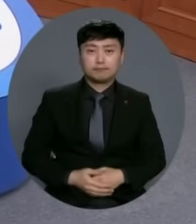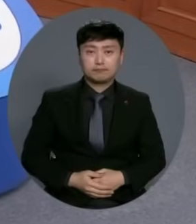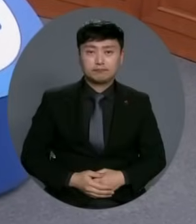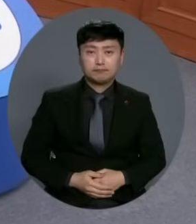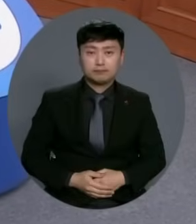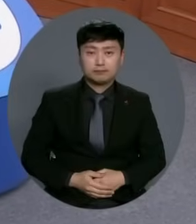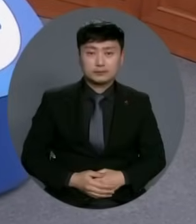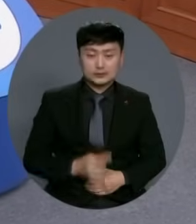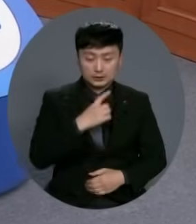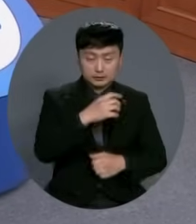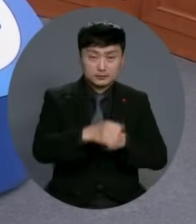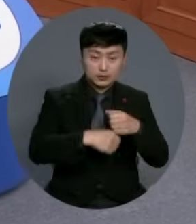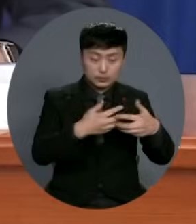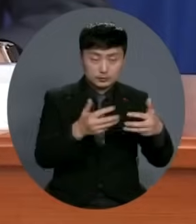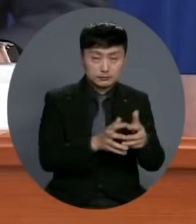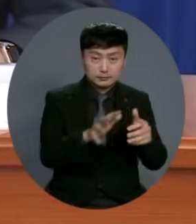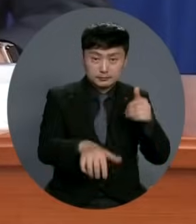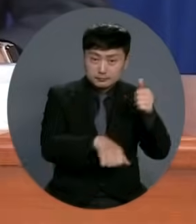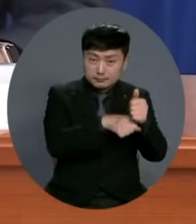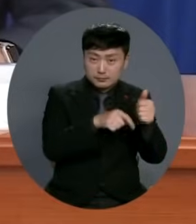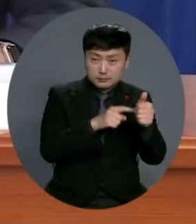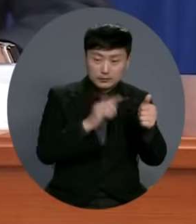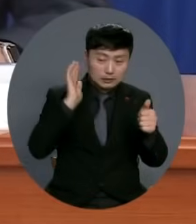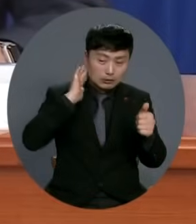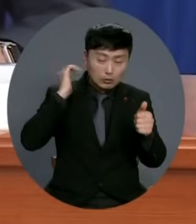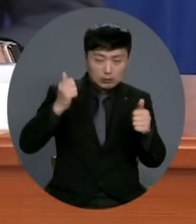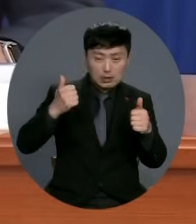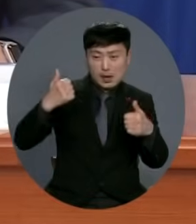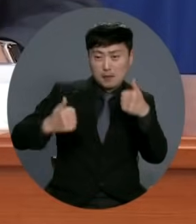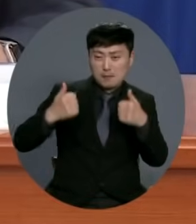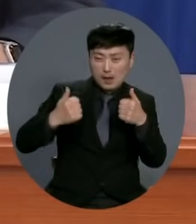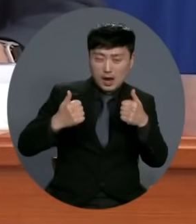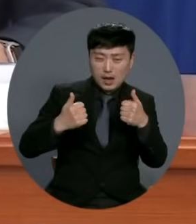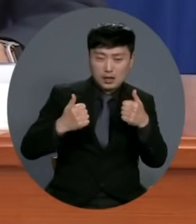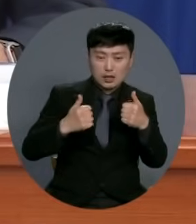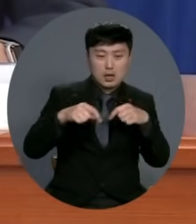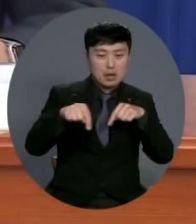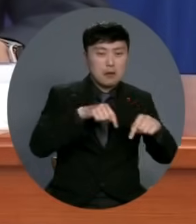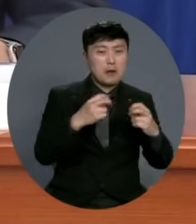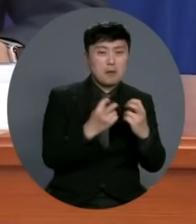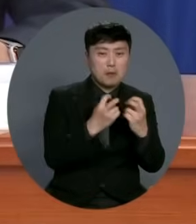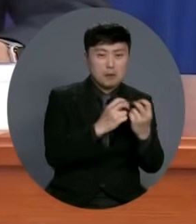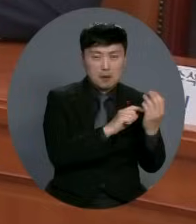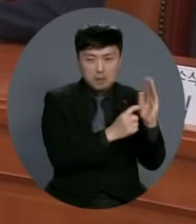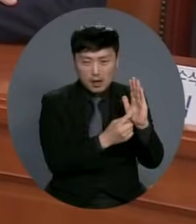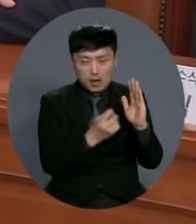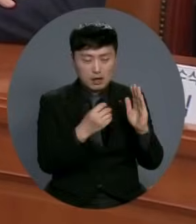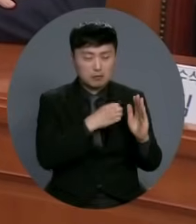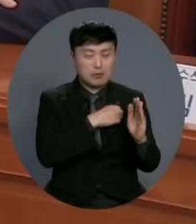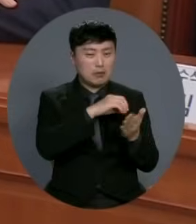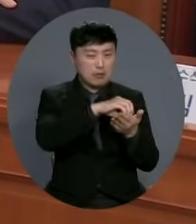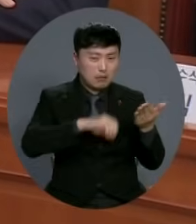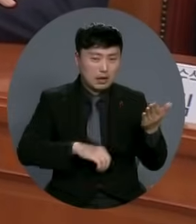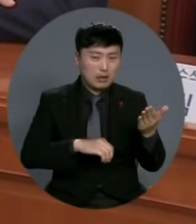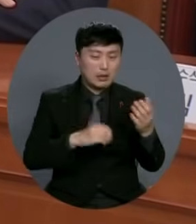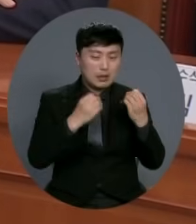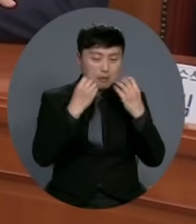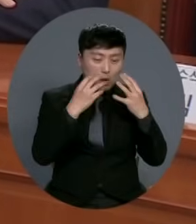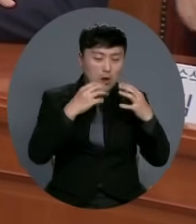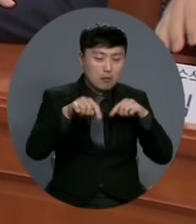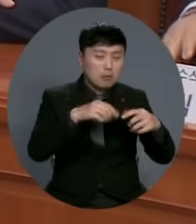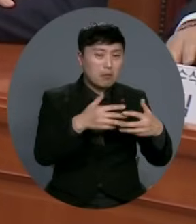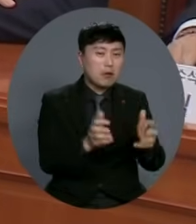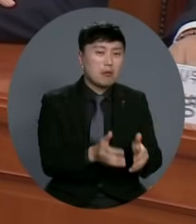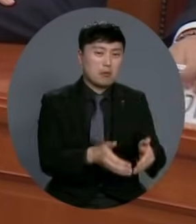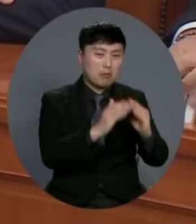중앙당에서 정권을 견제할 굴직한 정책 대안을 만들지 못한 채 탈당과 창당 움직임으로 내홍을 겪고